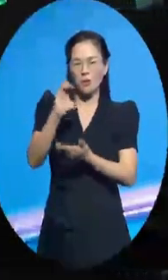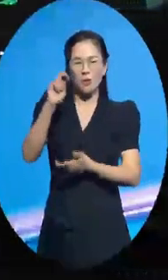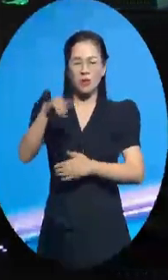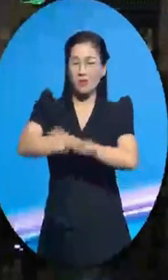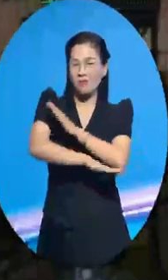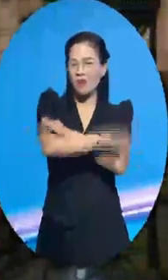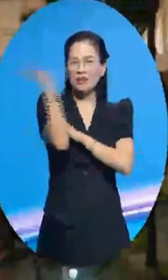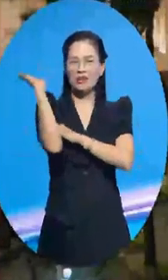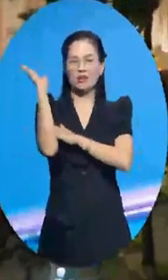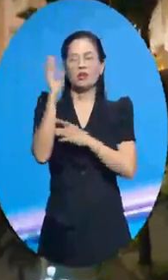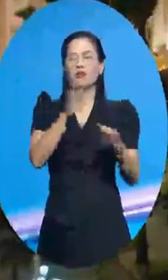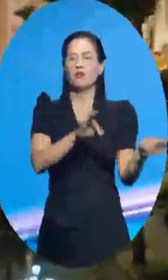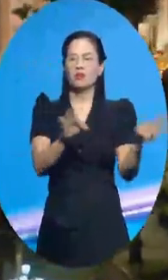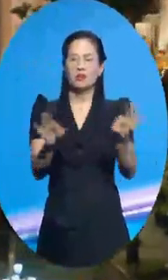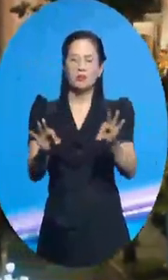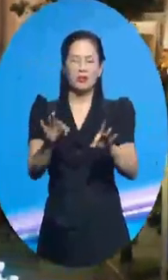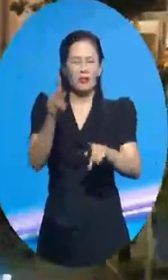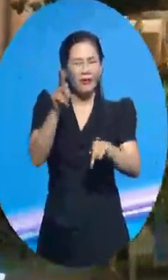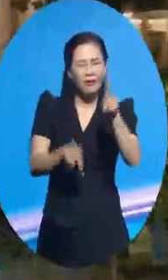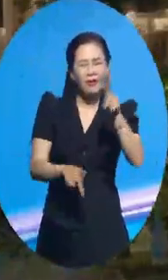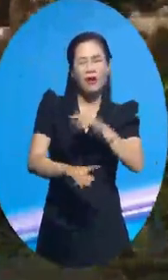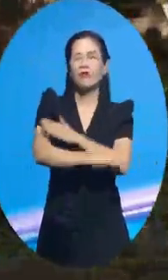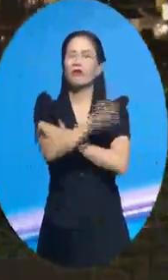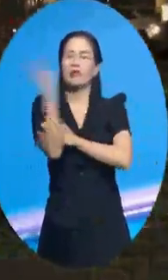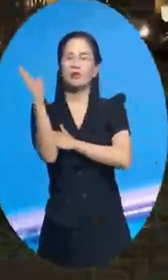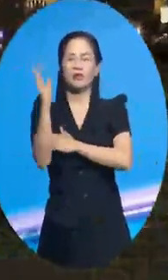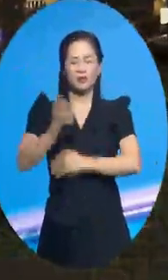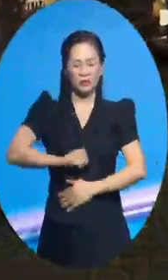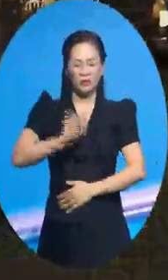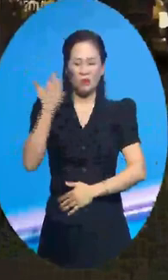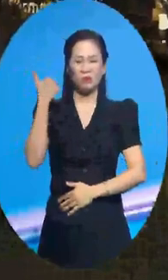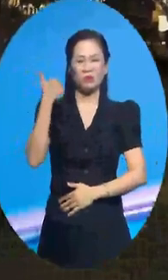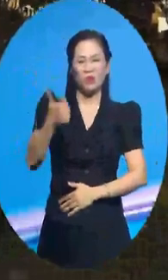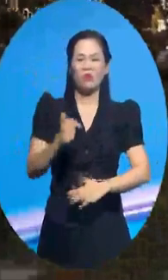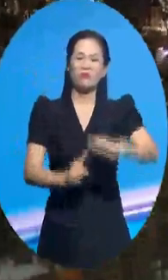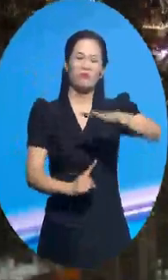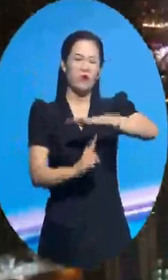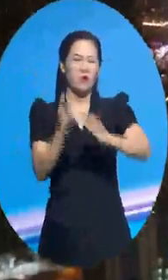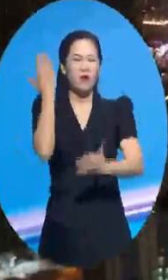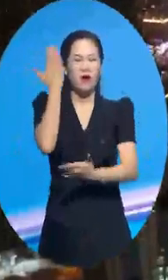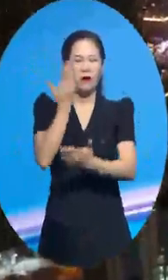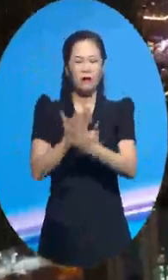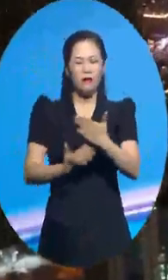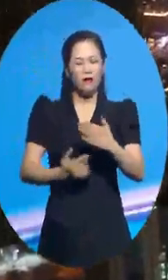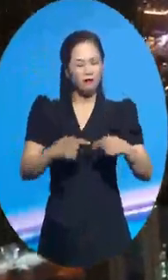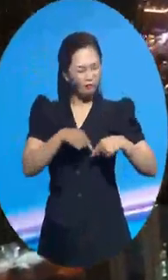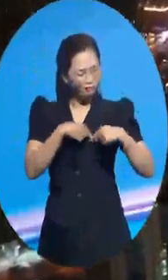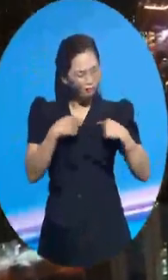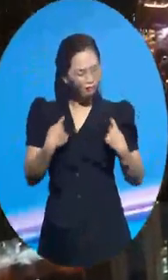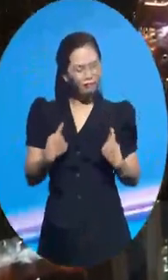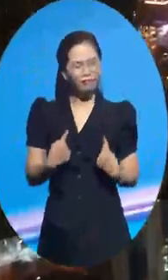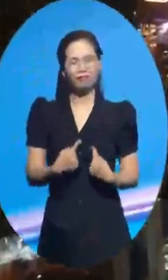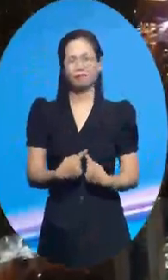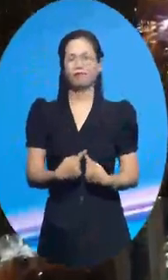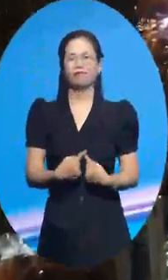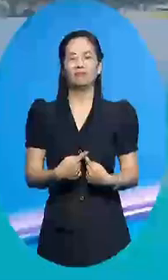triển thành trung tâm lớn về mọi mặt, có chất lượng sống tốt, văn minh, hiện đại, nghĩa tình.